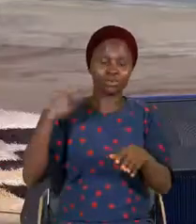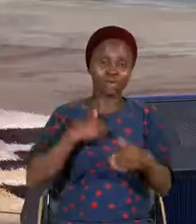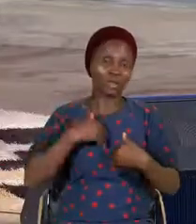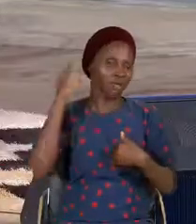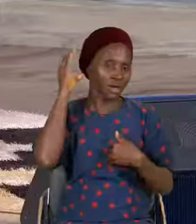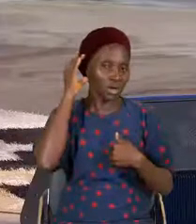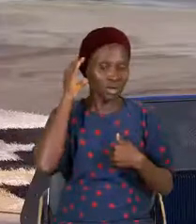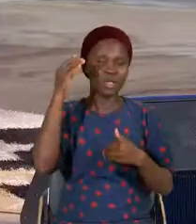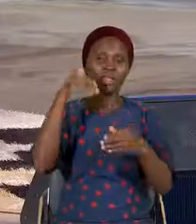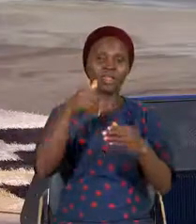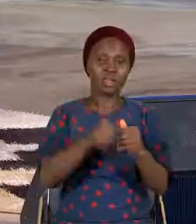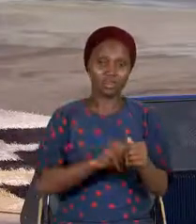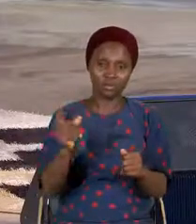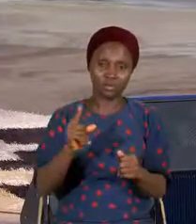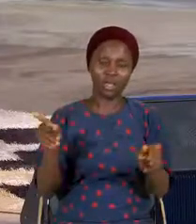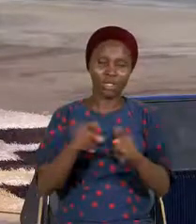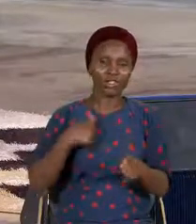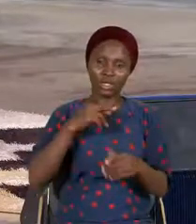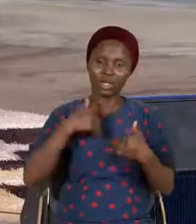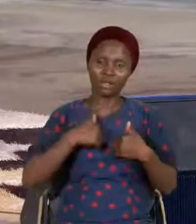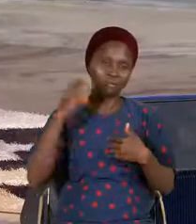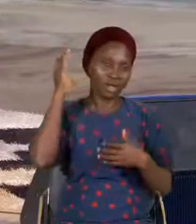messages que nous avons eus et entendus partout,